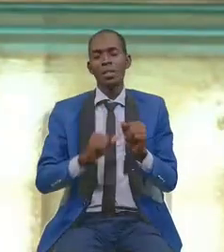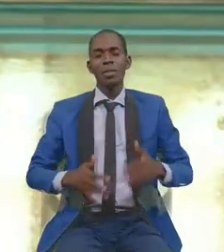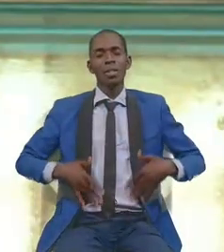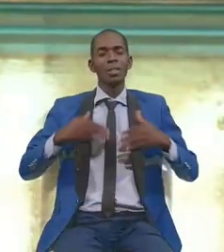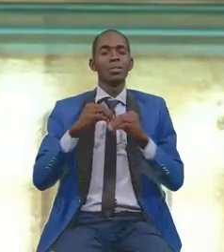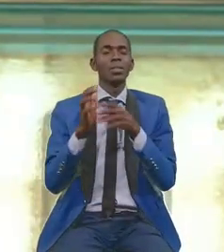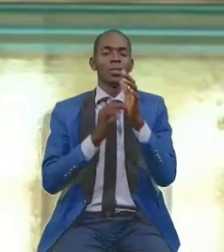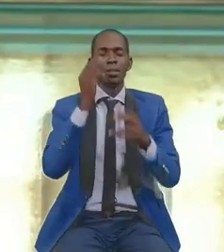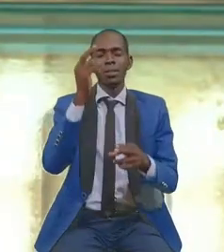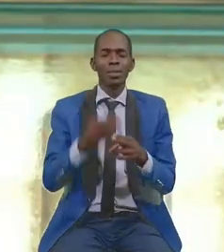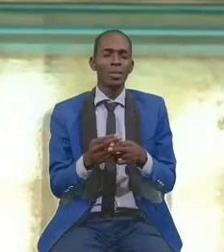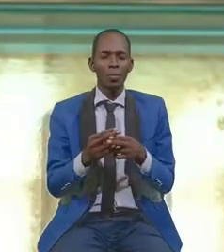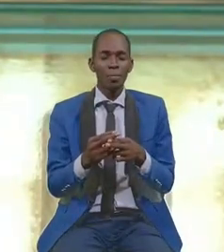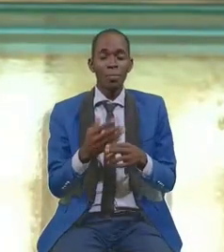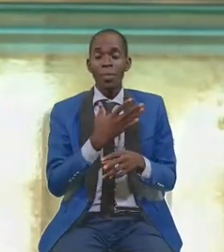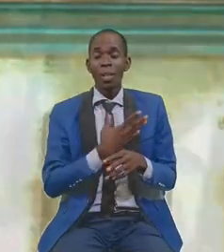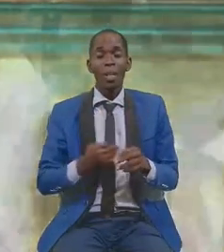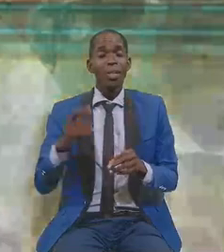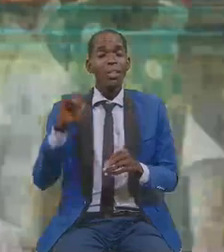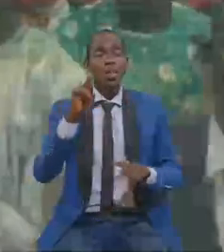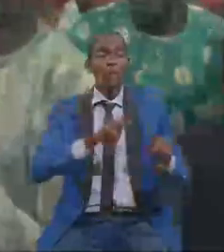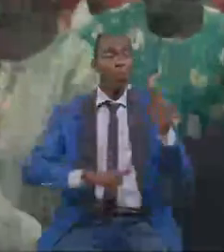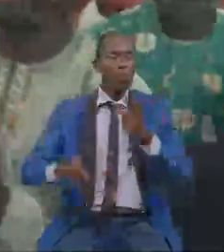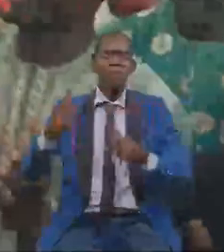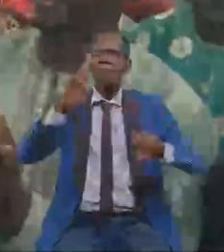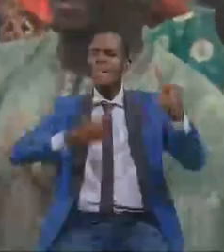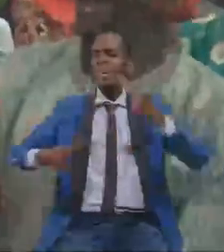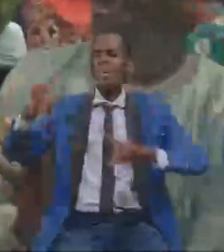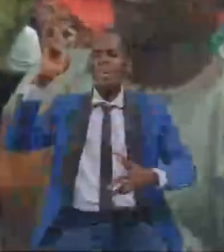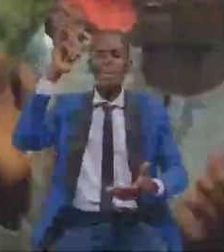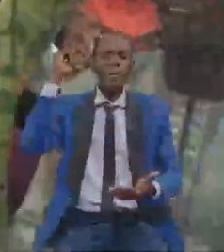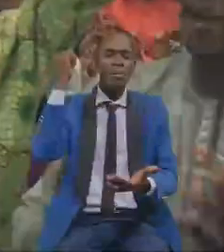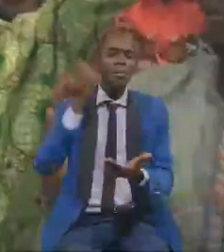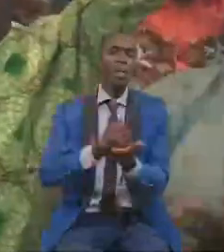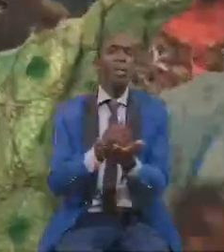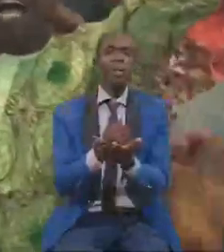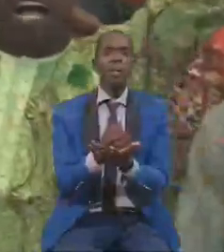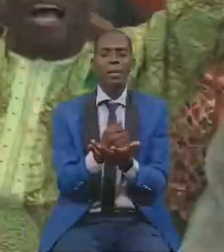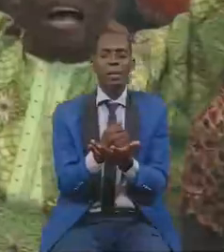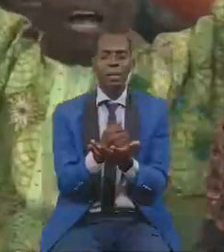Et que l'Église dise Amen.